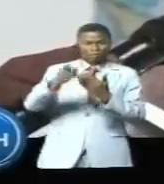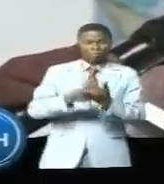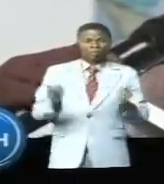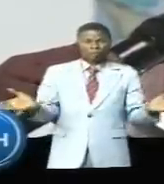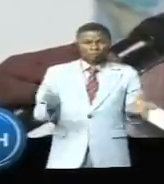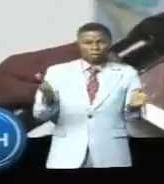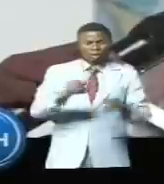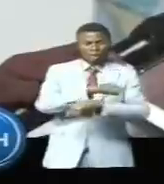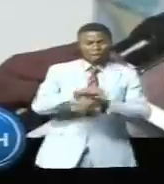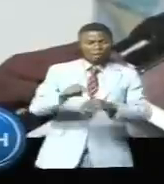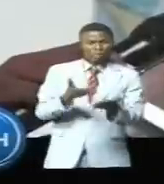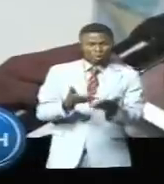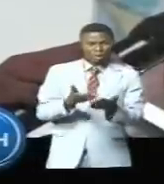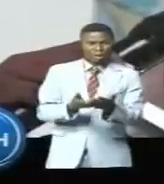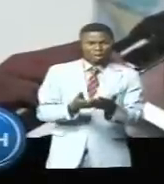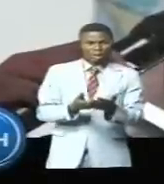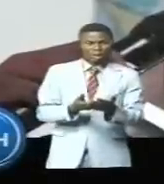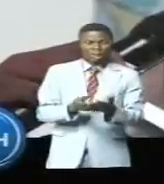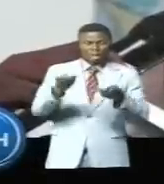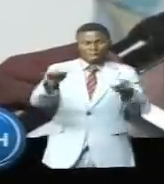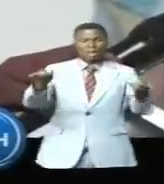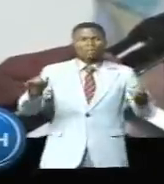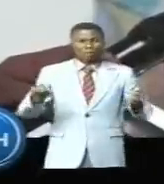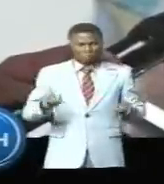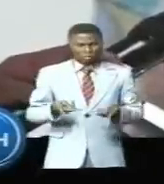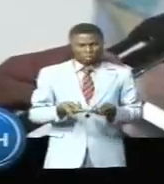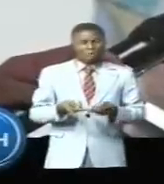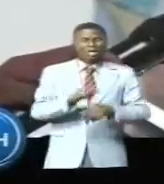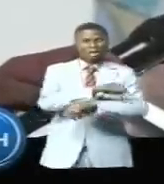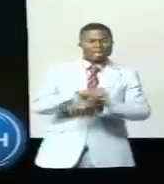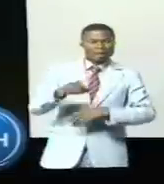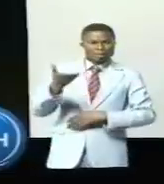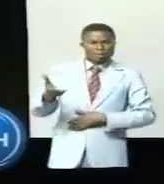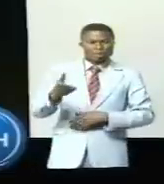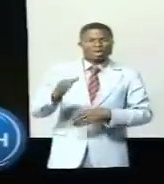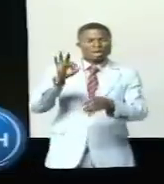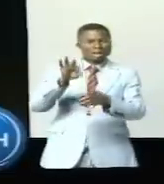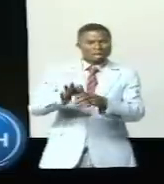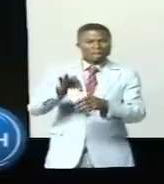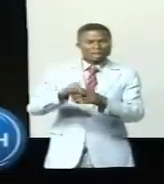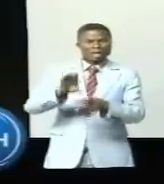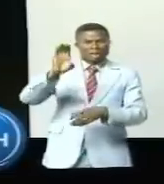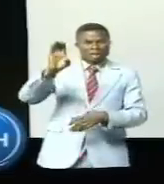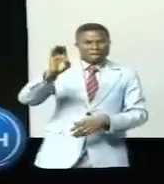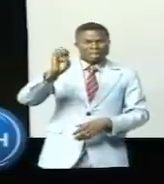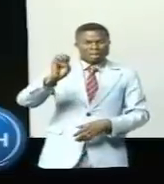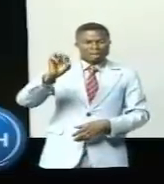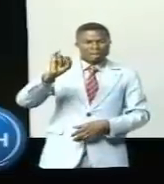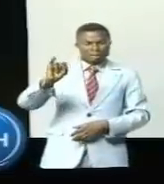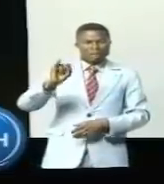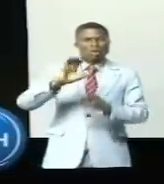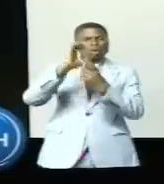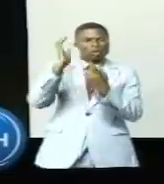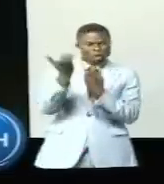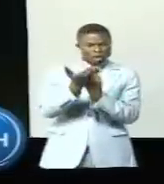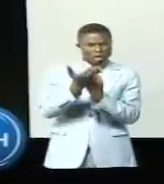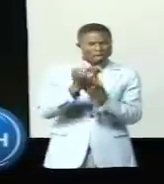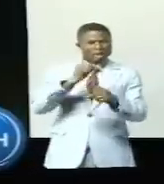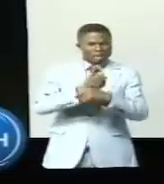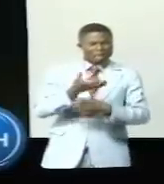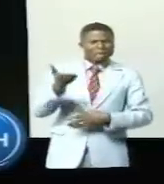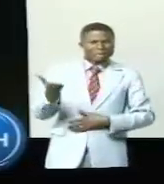cette institution, le cadre institutionnel, la culture qu'il a pu